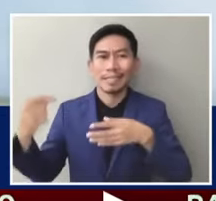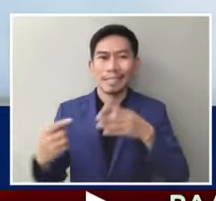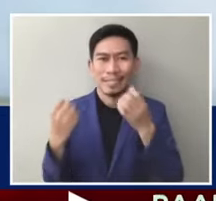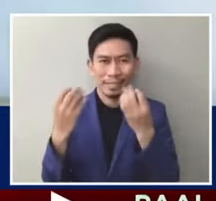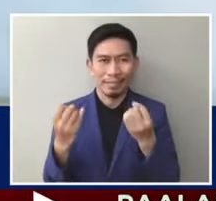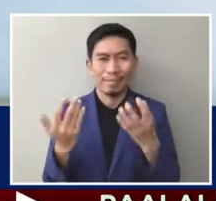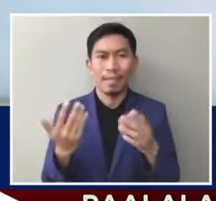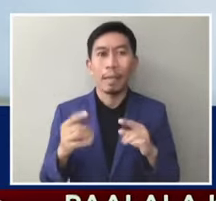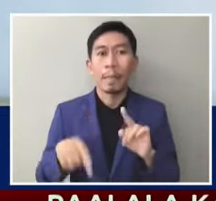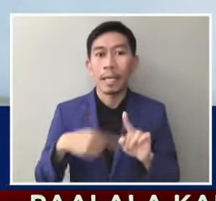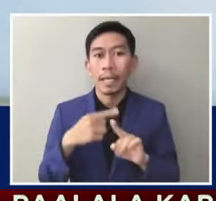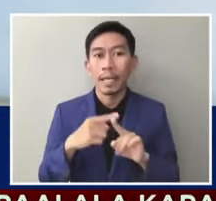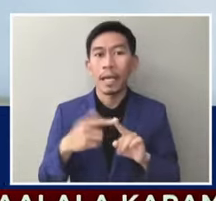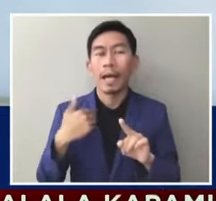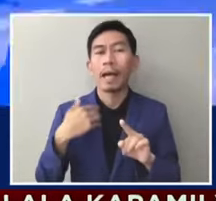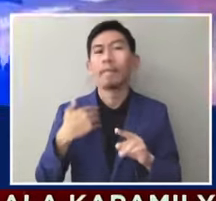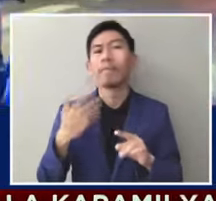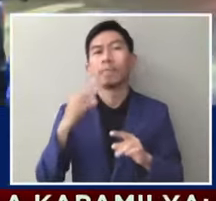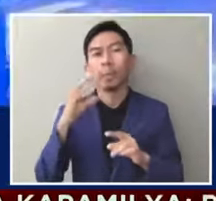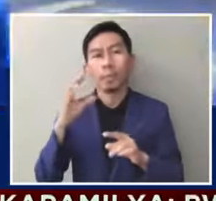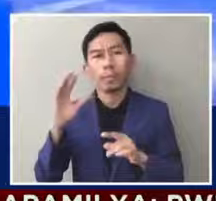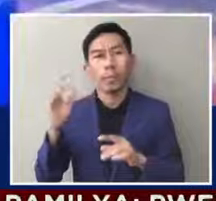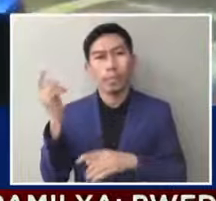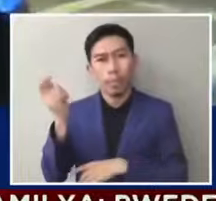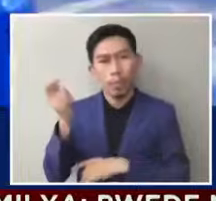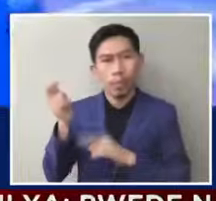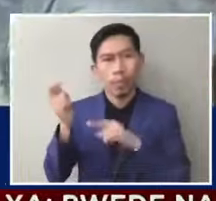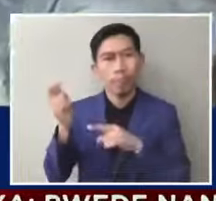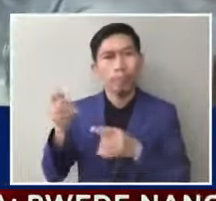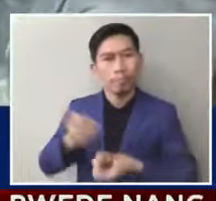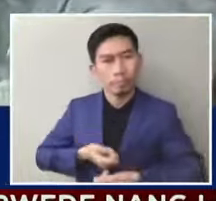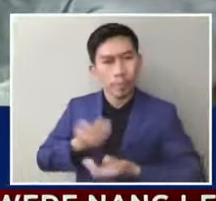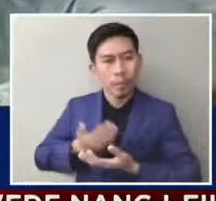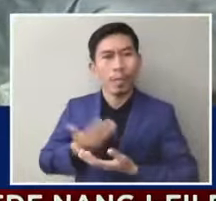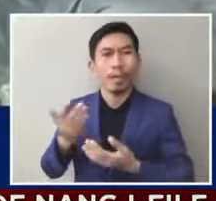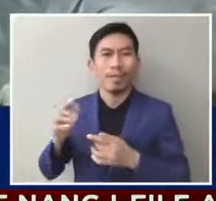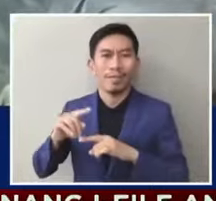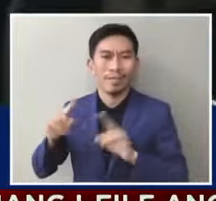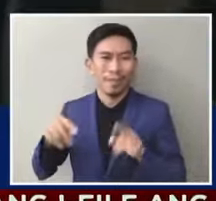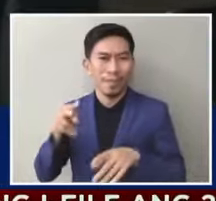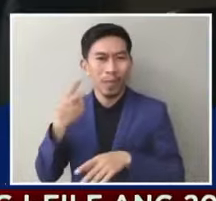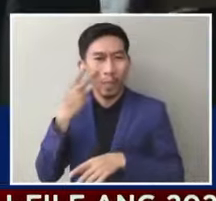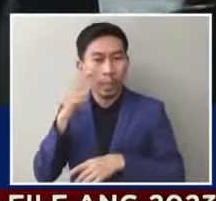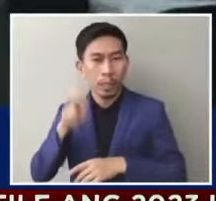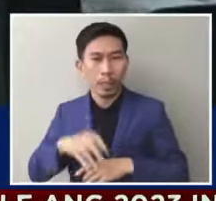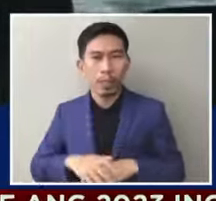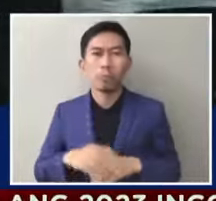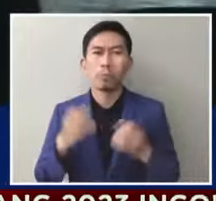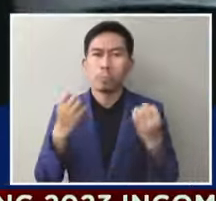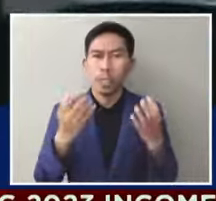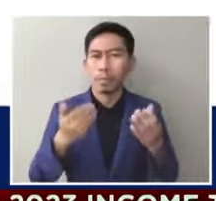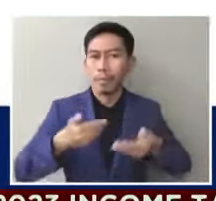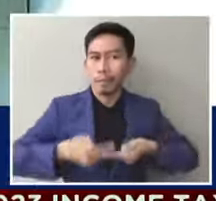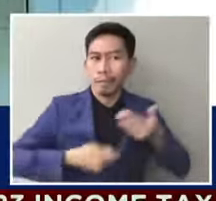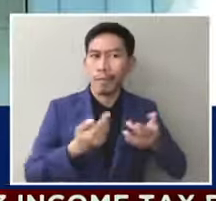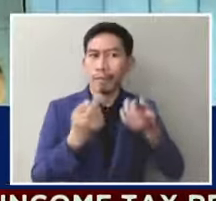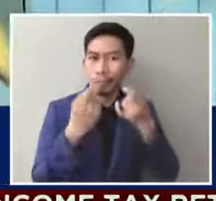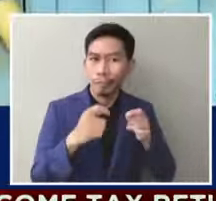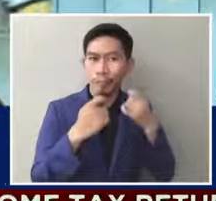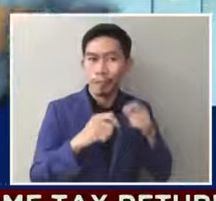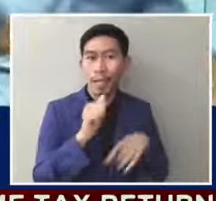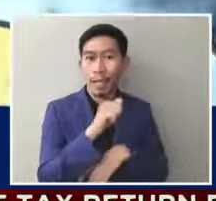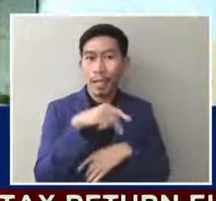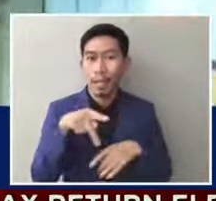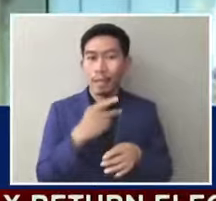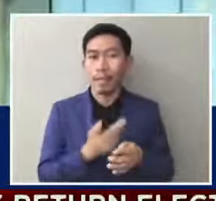previous testimonies po ng mga witnesses natin. Mahigit isang buwan ang dumaan sa trial stage ng QCPD ang nasabing facial recognition app. At